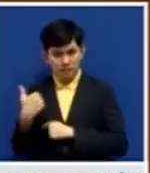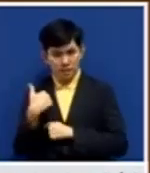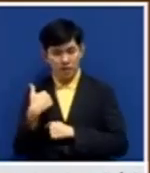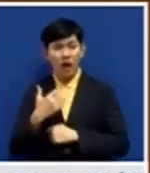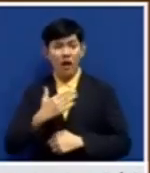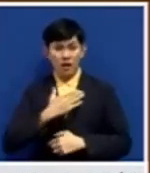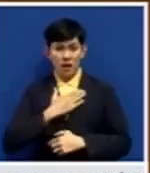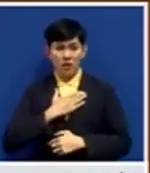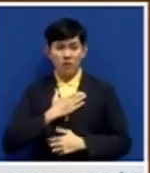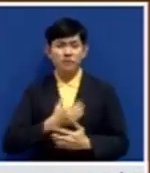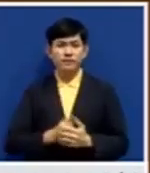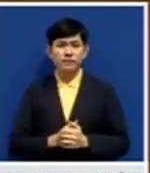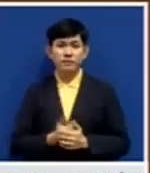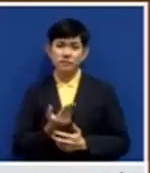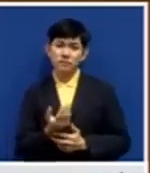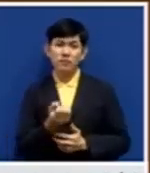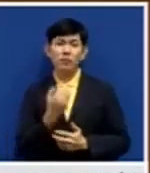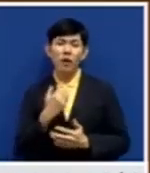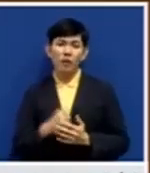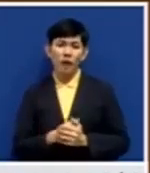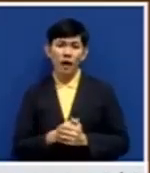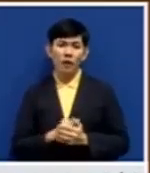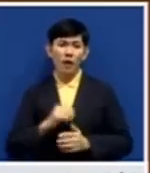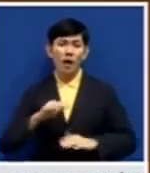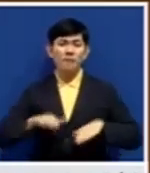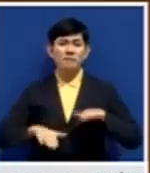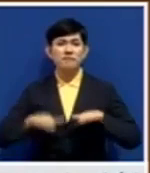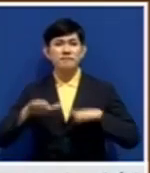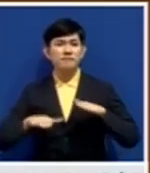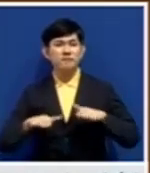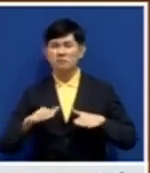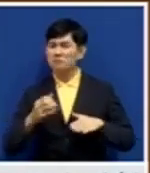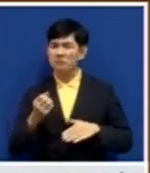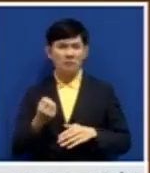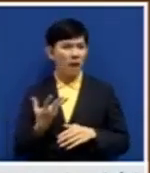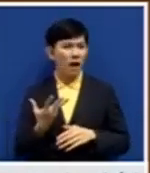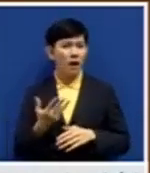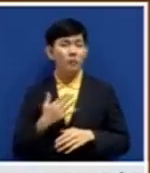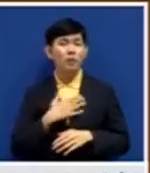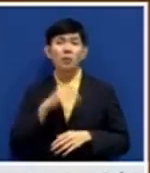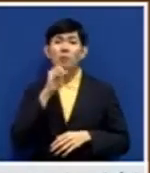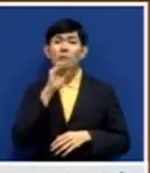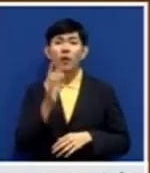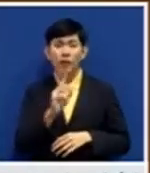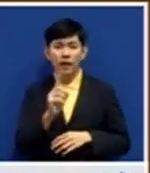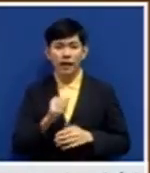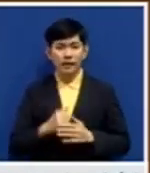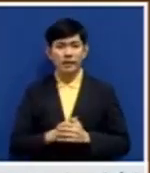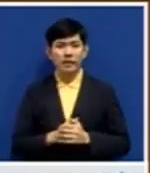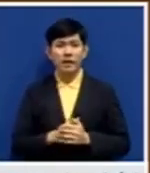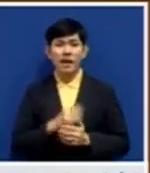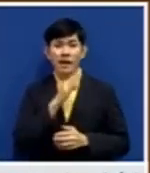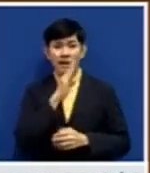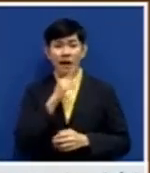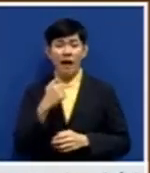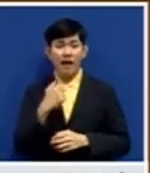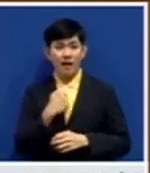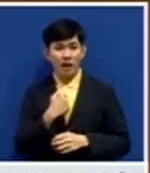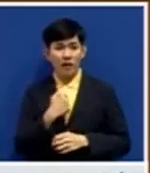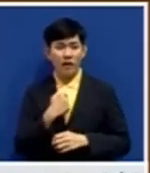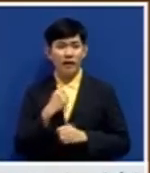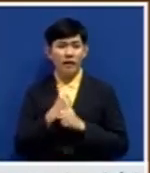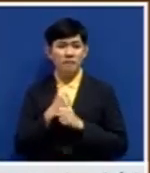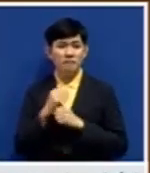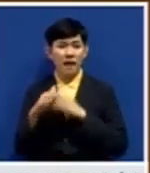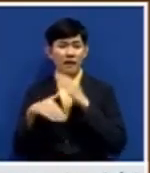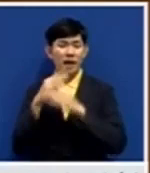ราล่ะที่ท่านบอกว่าไอ้ความเหลื่อมล้ำมันสูงมากผมจะบอกให้ท่านรู้เลยว่าถ้าเราไม่ไปสู่ดิจิทัล